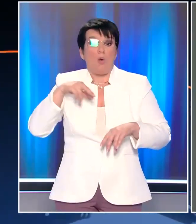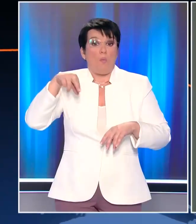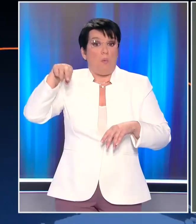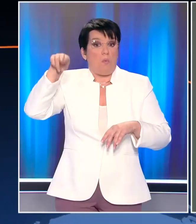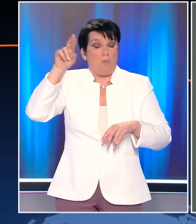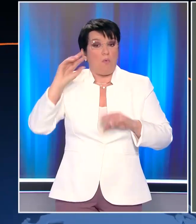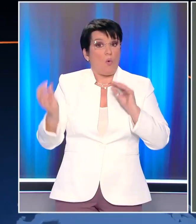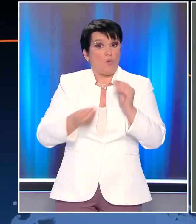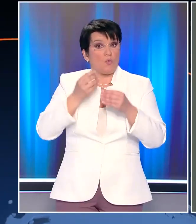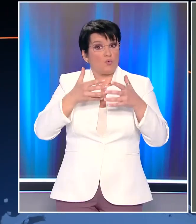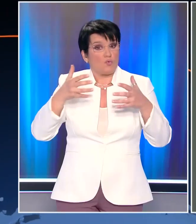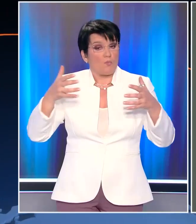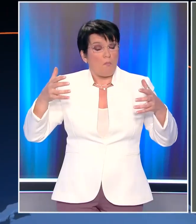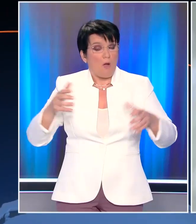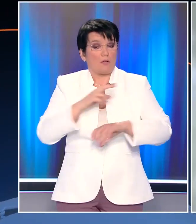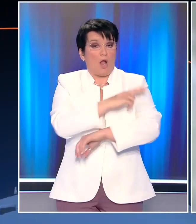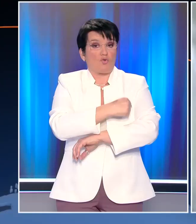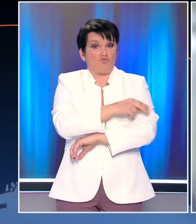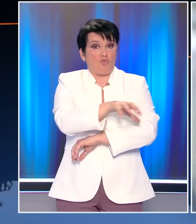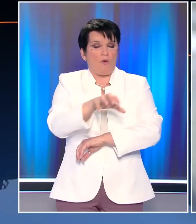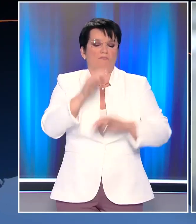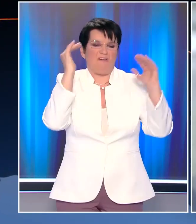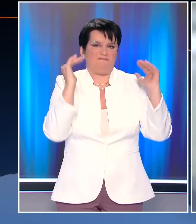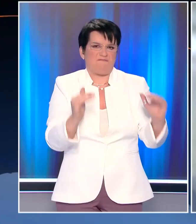Υπότιτλοι AUTHORWAVE